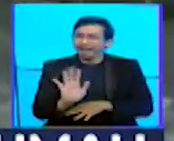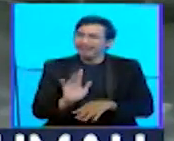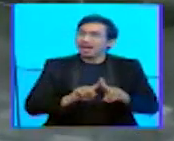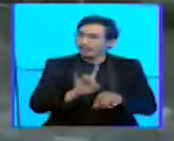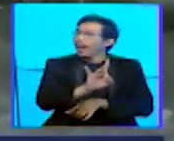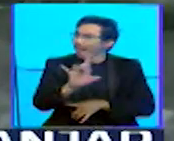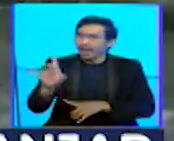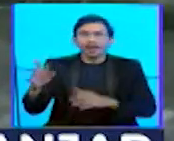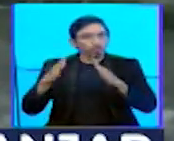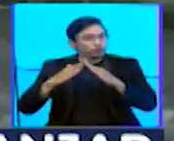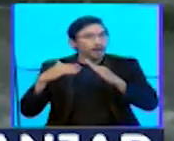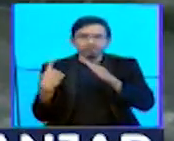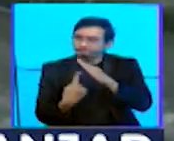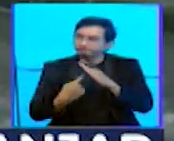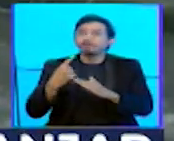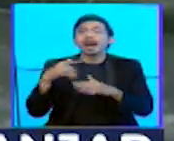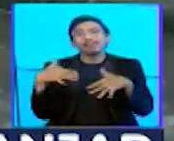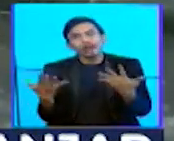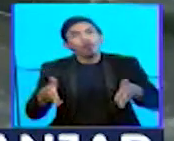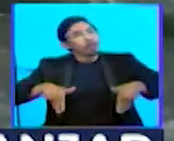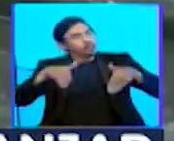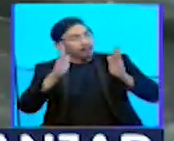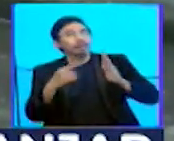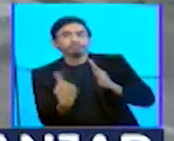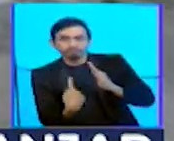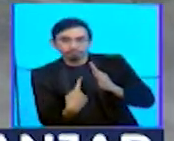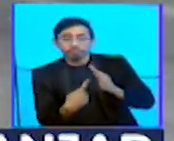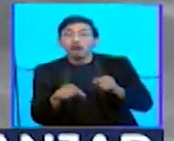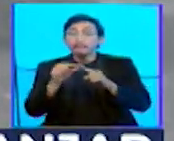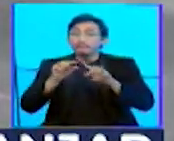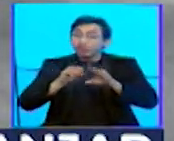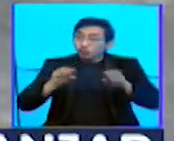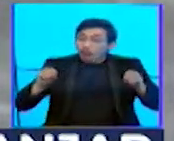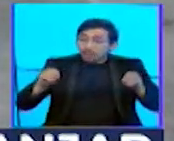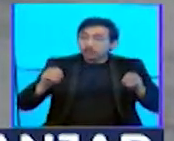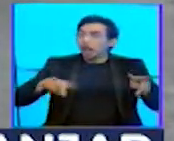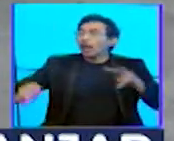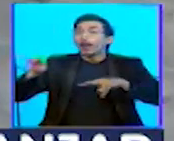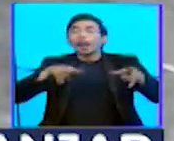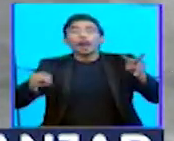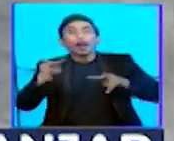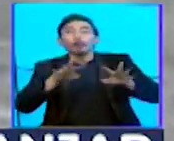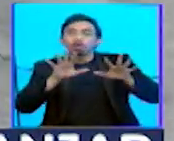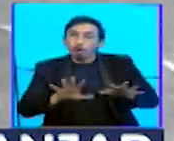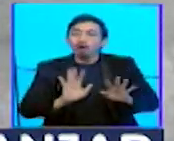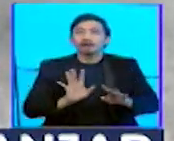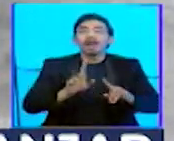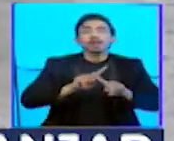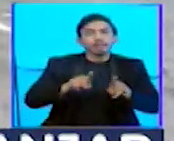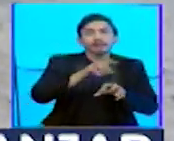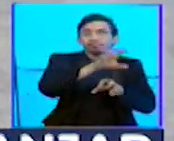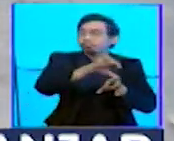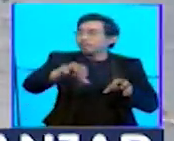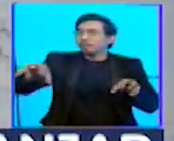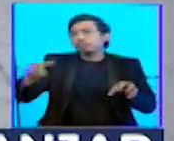di rumah maupun hotel. Para pecalang juga diimbau tidak berkeliling dan hanya berjaga di daerah yang dekat dengan wilayah banjar